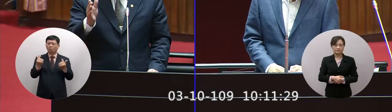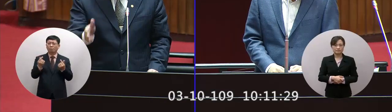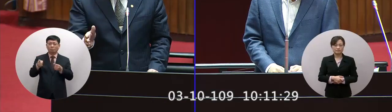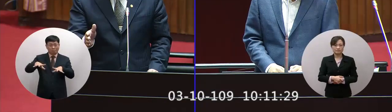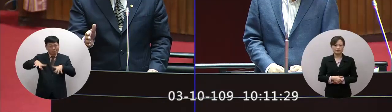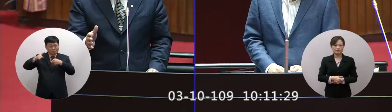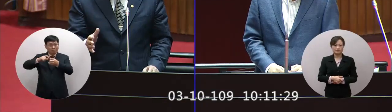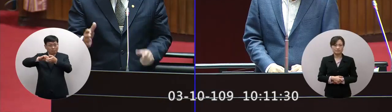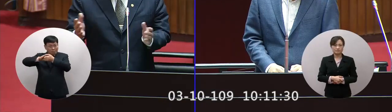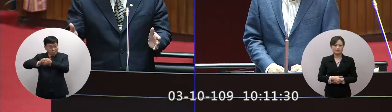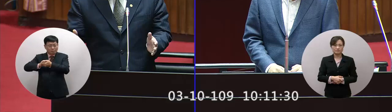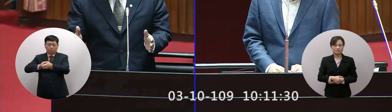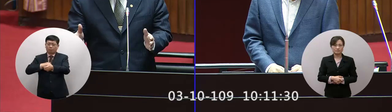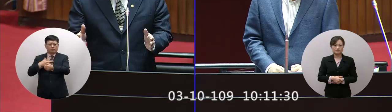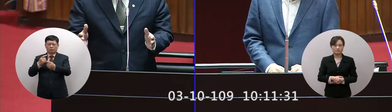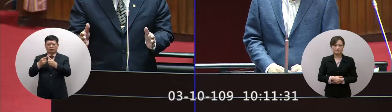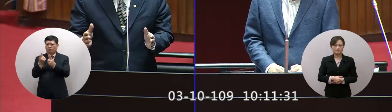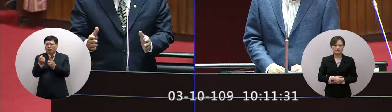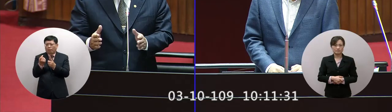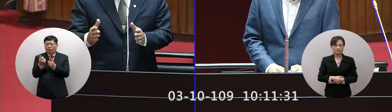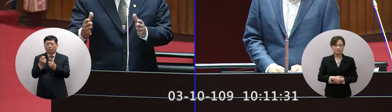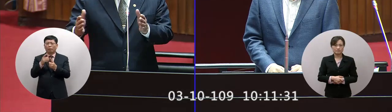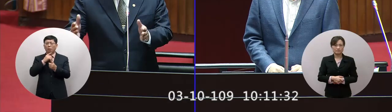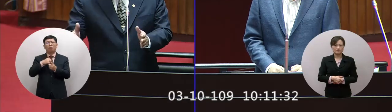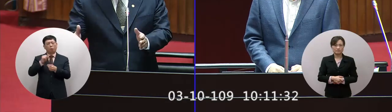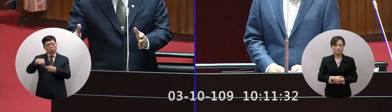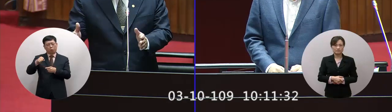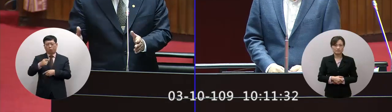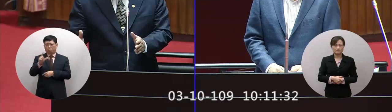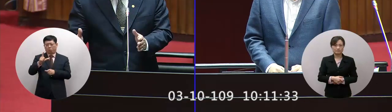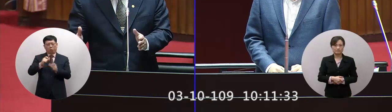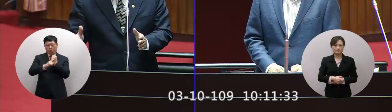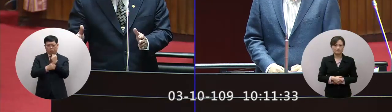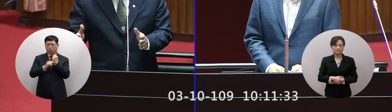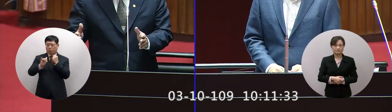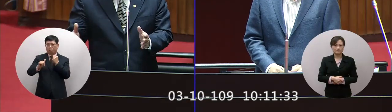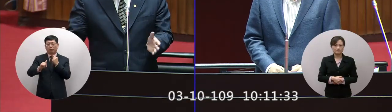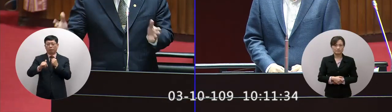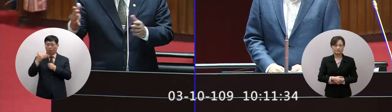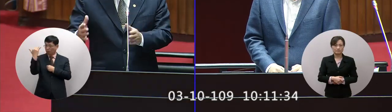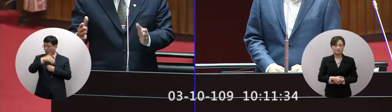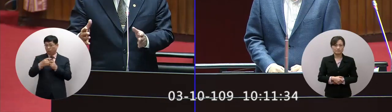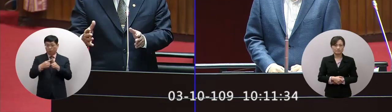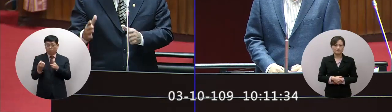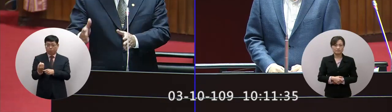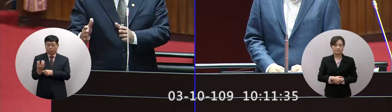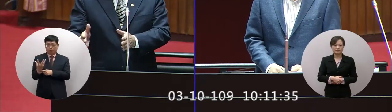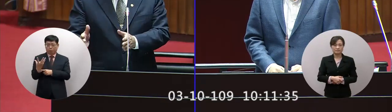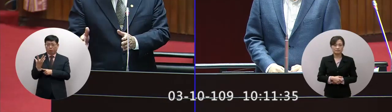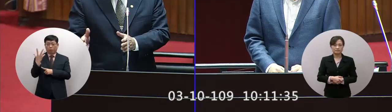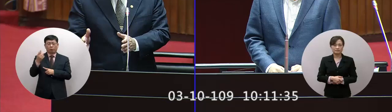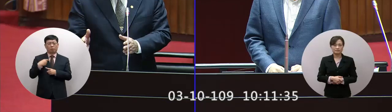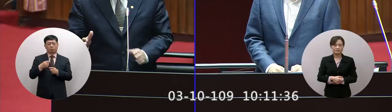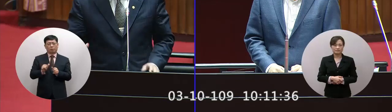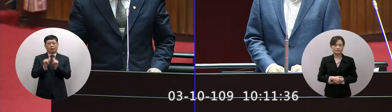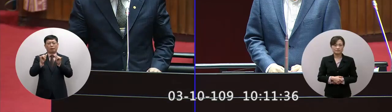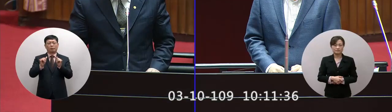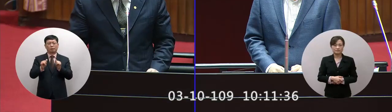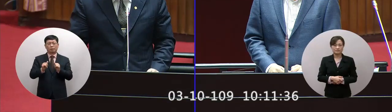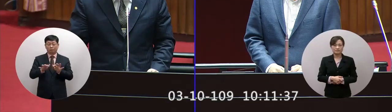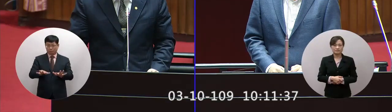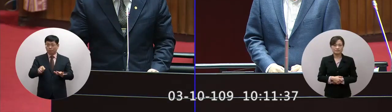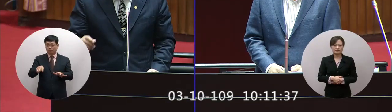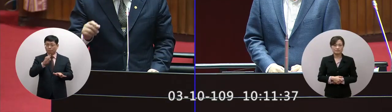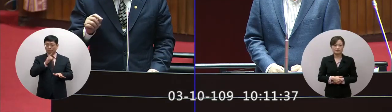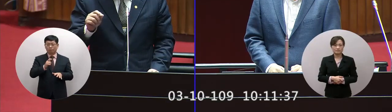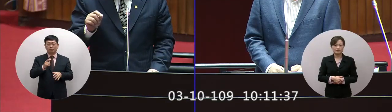比说他当初在定的时候他没有这么多人，所以他容许他60公尺，他觉得没有问题。但是人慢慢群聚之后，这就产生冲突了，所以